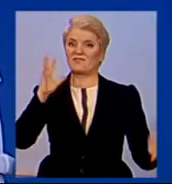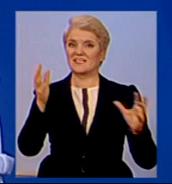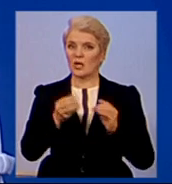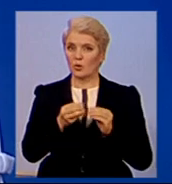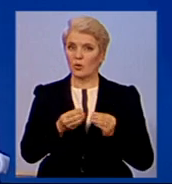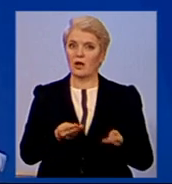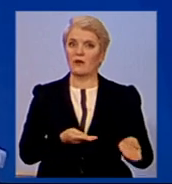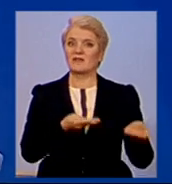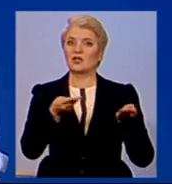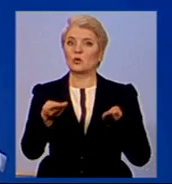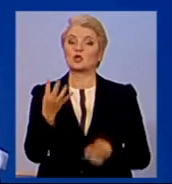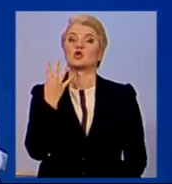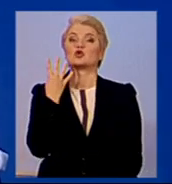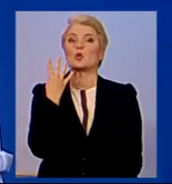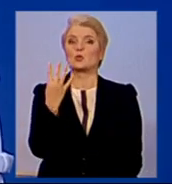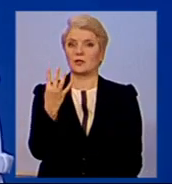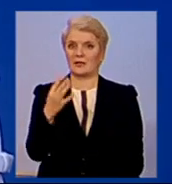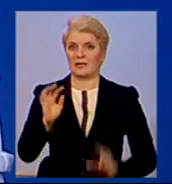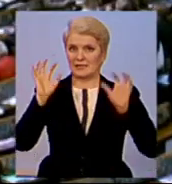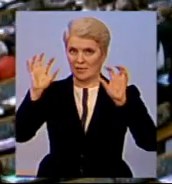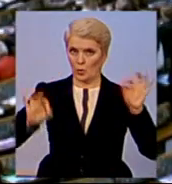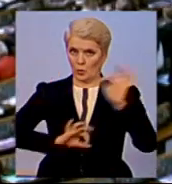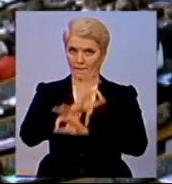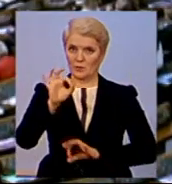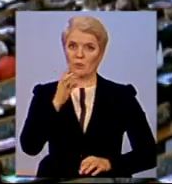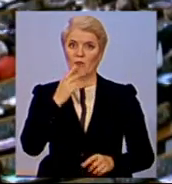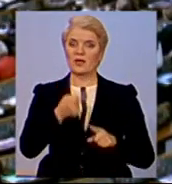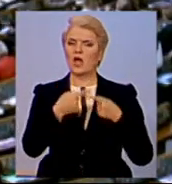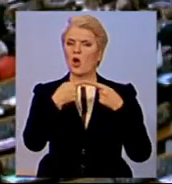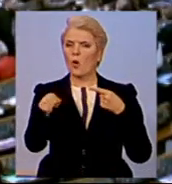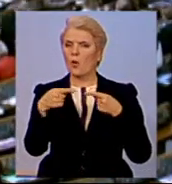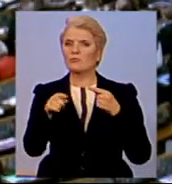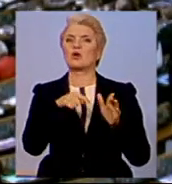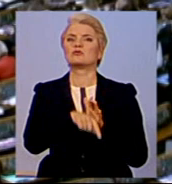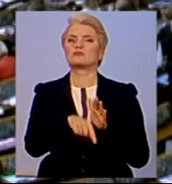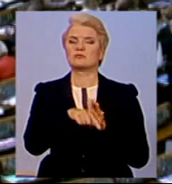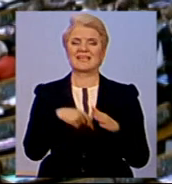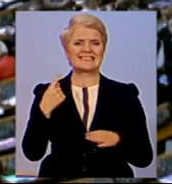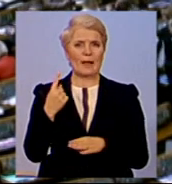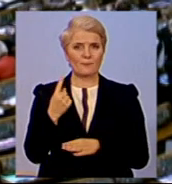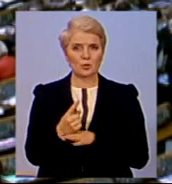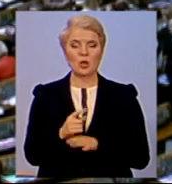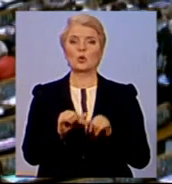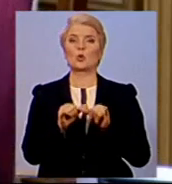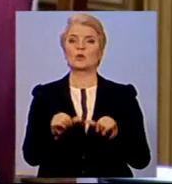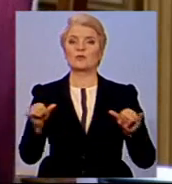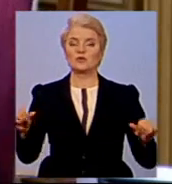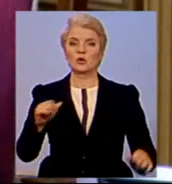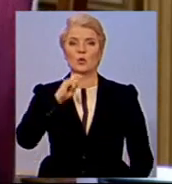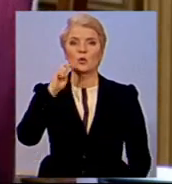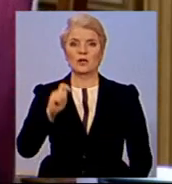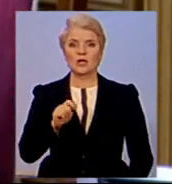розгляд депутатів виносили 4 законопроекти про мову. Вони відрізняються від обраного тим, що забороняють розповсюджувати в